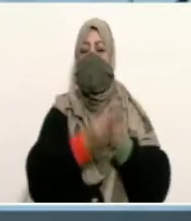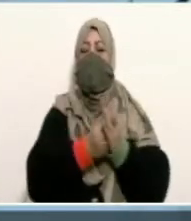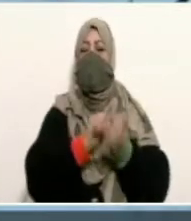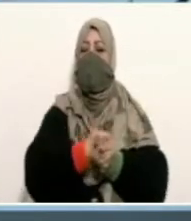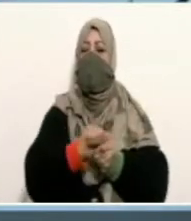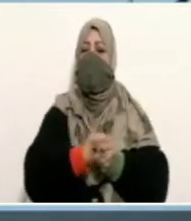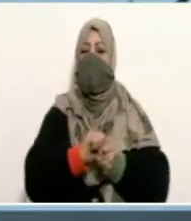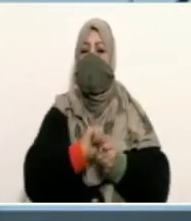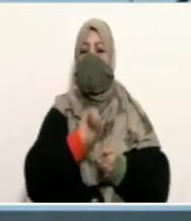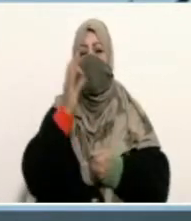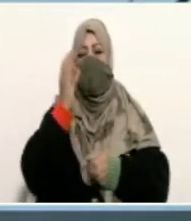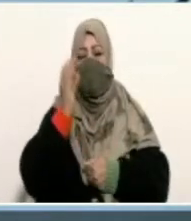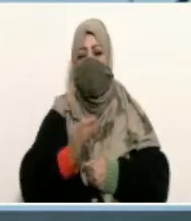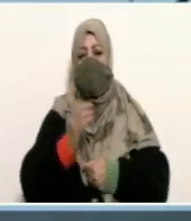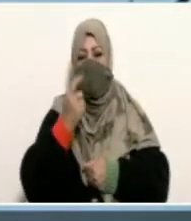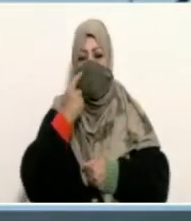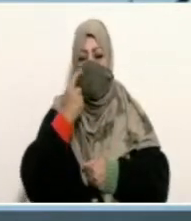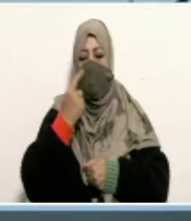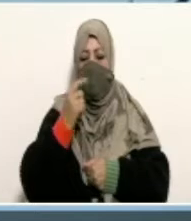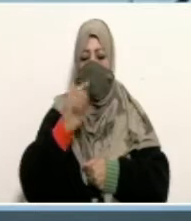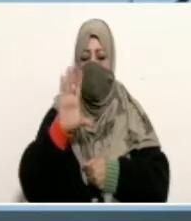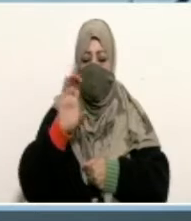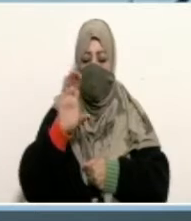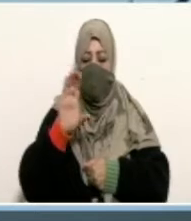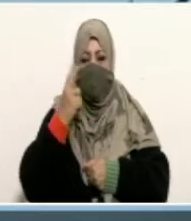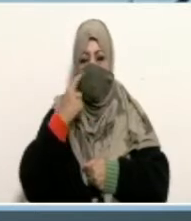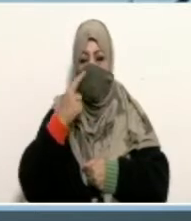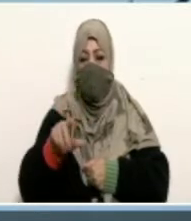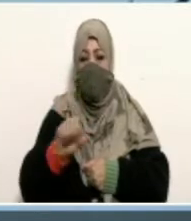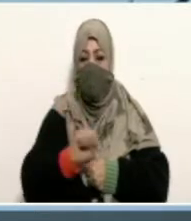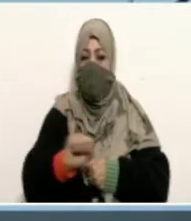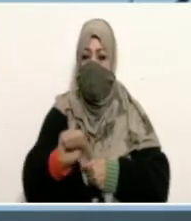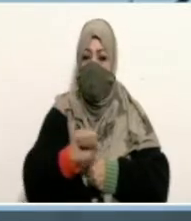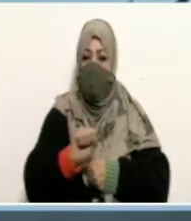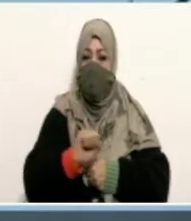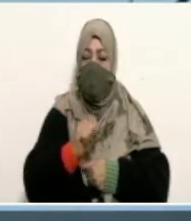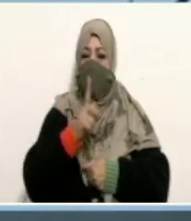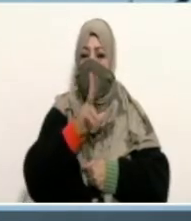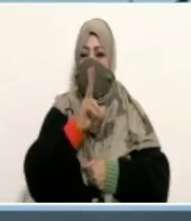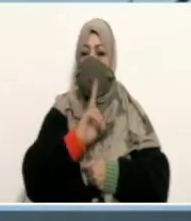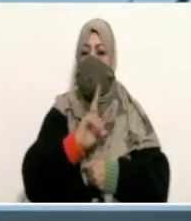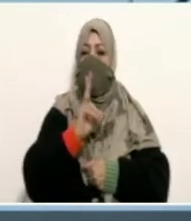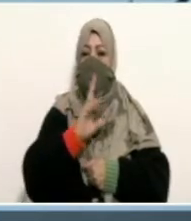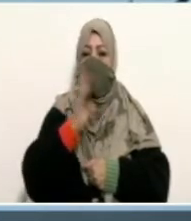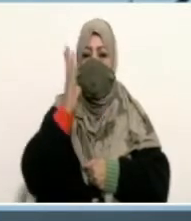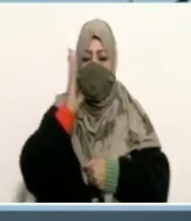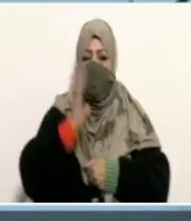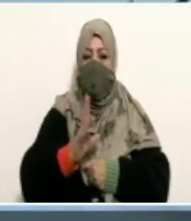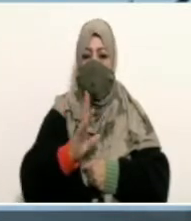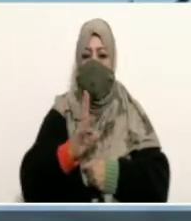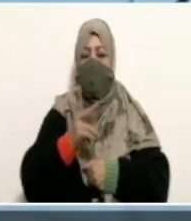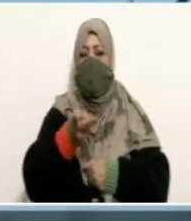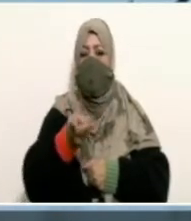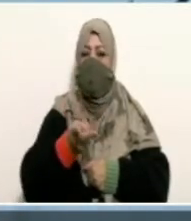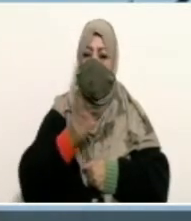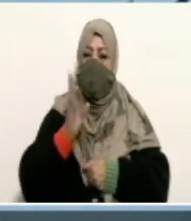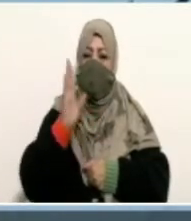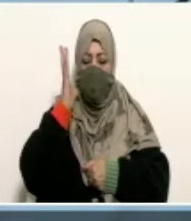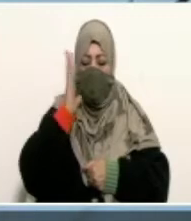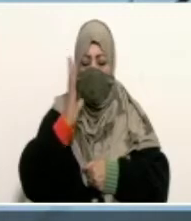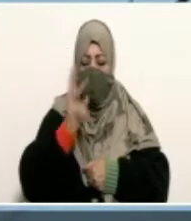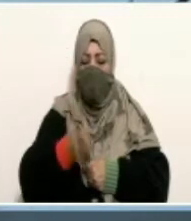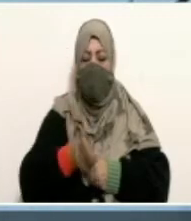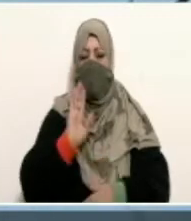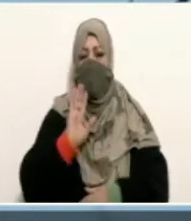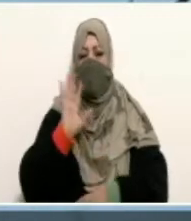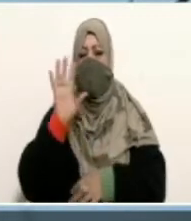يغسل ويطهر، هل للصلاة فيه أو للصلاة عليه؟ نعم إذا كان للصلاة عليه نعم، وإلا فغير ذلك لا